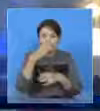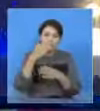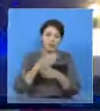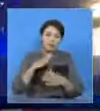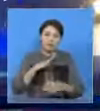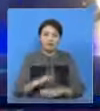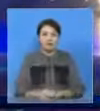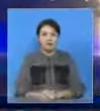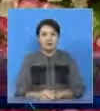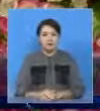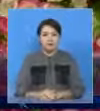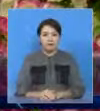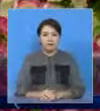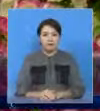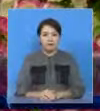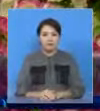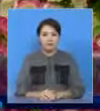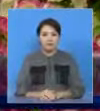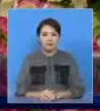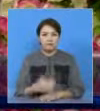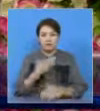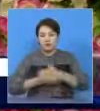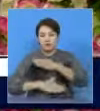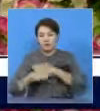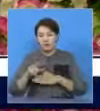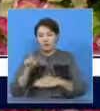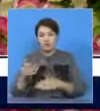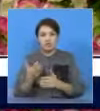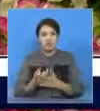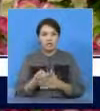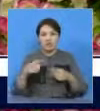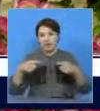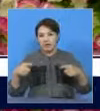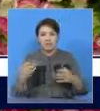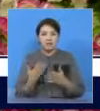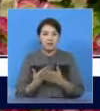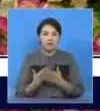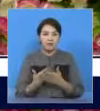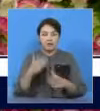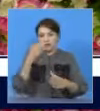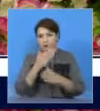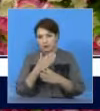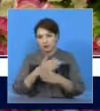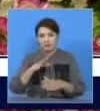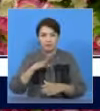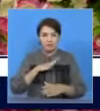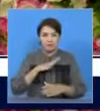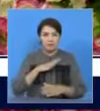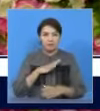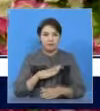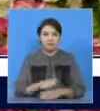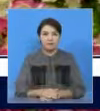білдірді. Мүмкіндігі шектеулі жандарға, өнерлі жандарға әрдайым қолдау көрсетіп отырса,